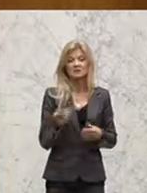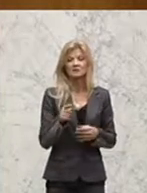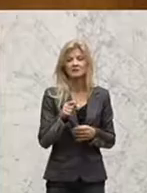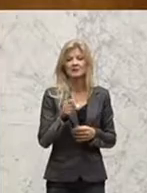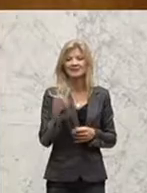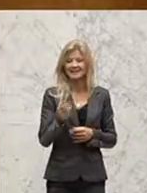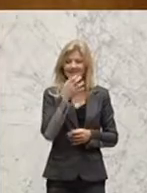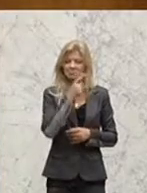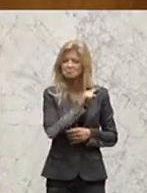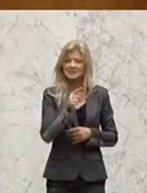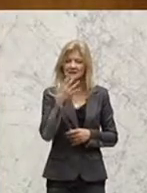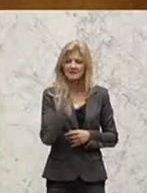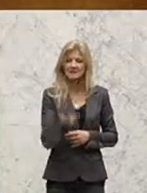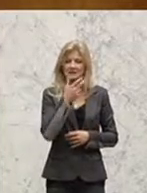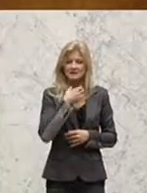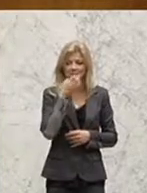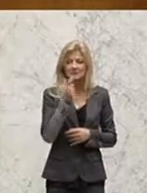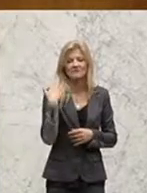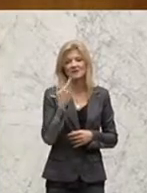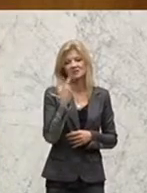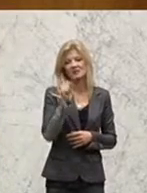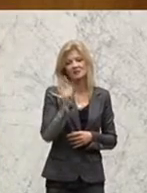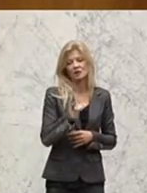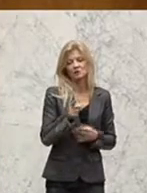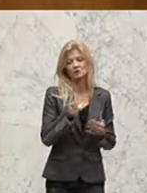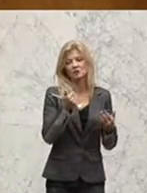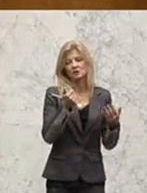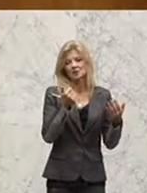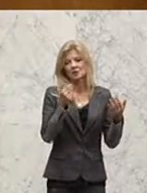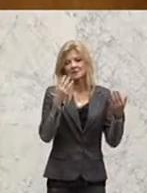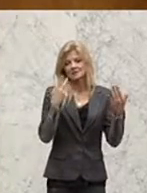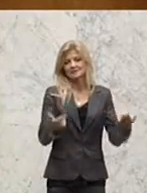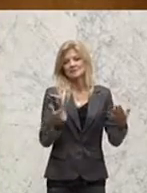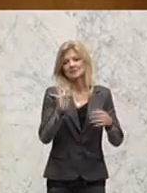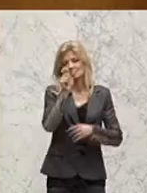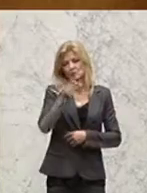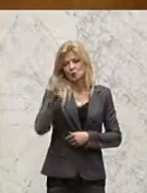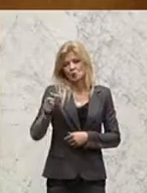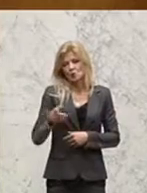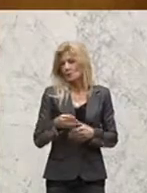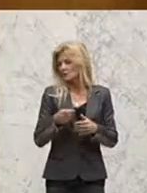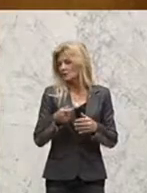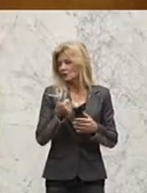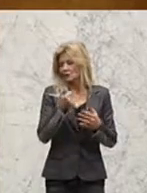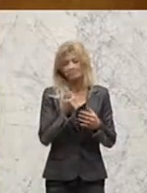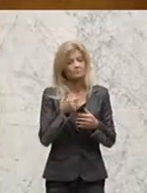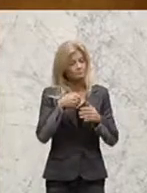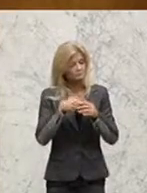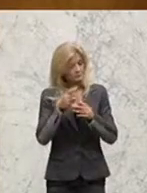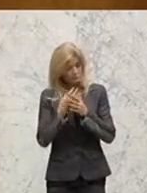2970 Personen untergetaucht. Frage 33. Von Jänner bis September 2014 gab